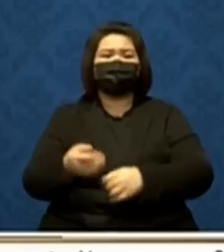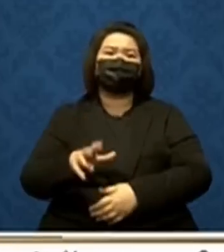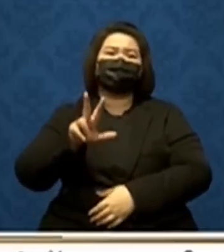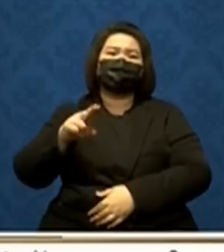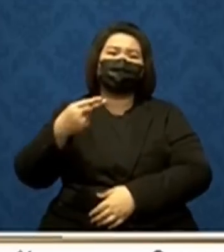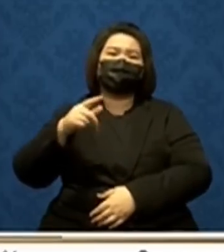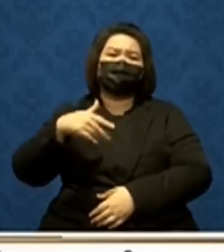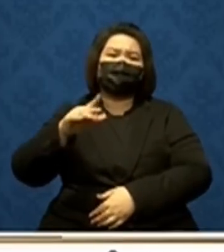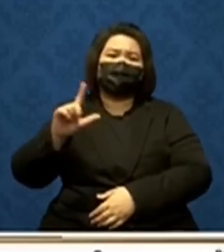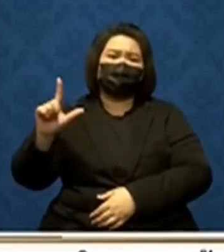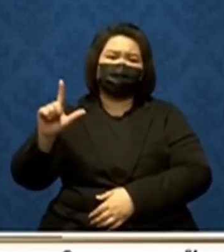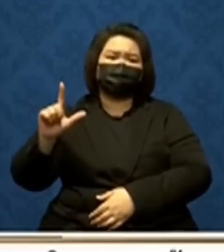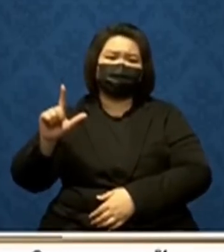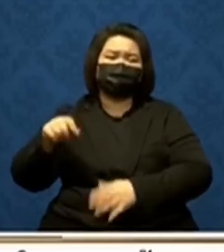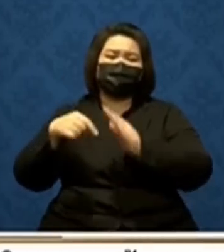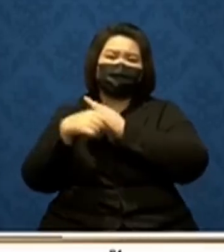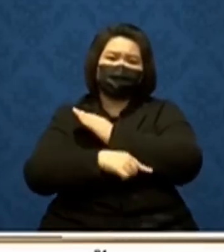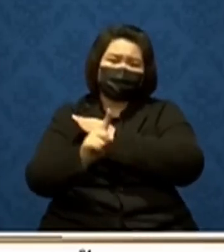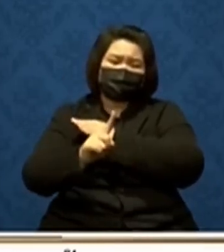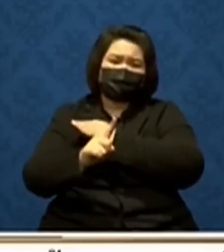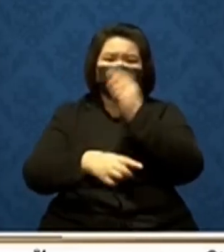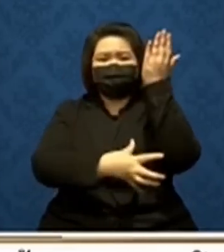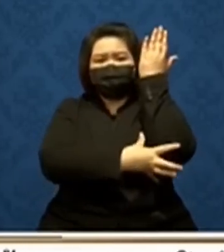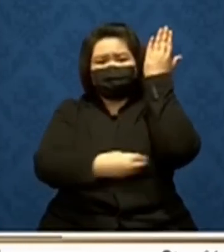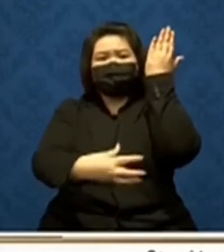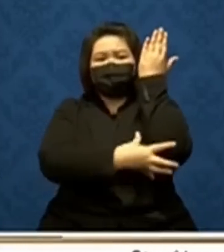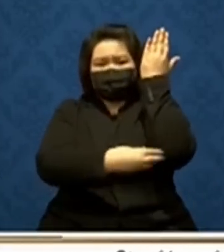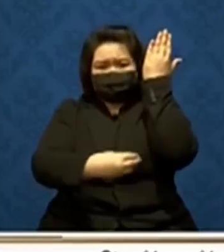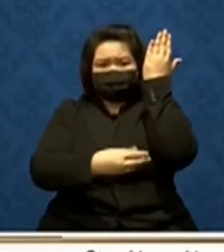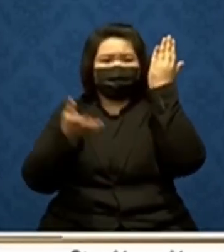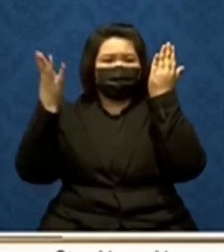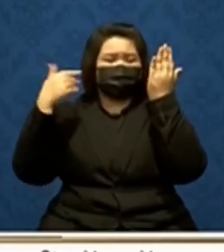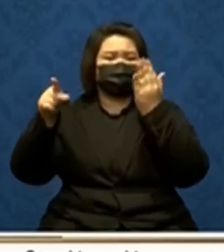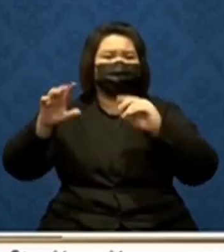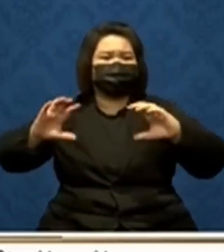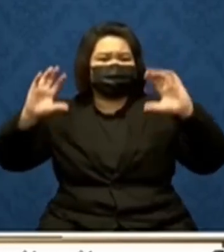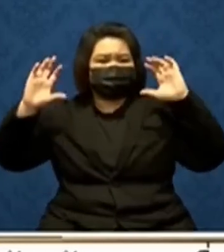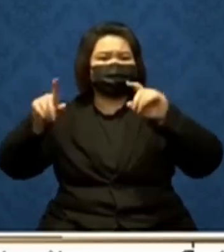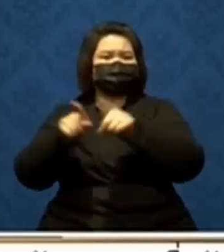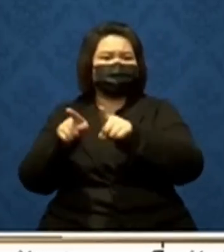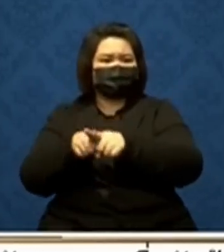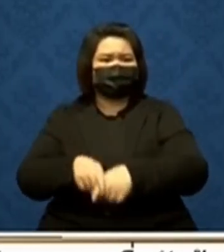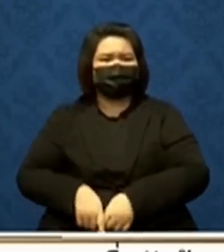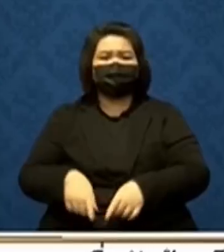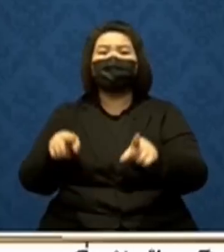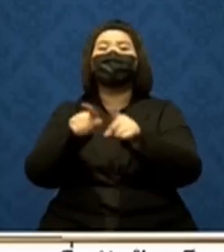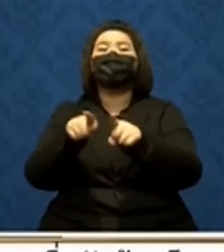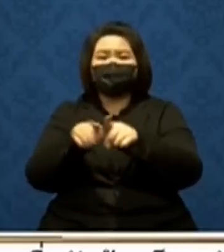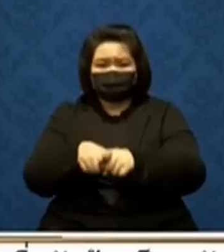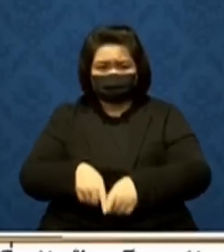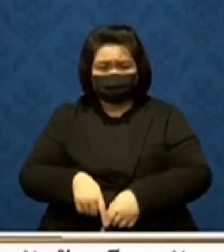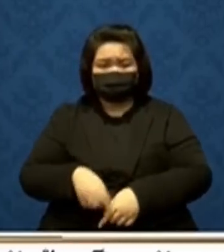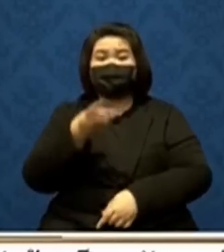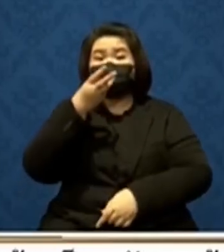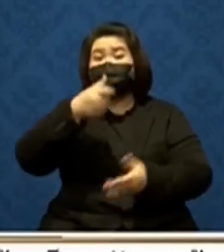หมื่นกว่าล้านครับทุจริตจำนำมันสมัยท่านเป็นรัฐบาลเหมือนกันผมจะบอก Copyชุด